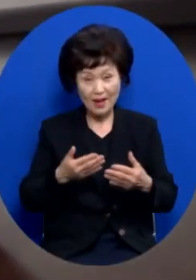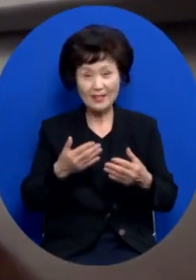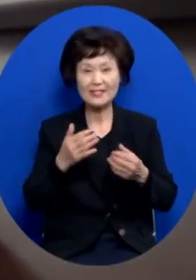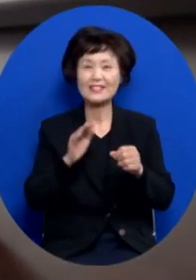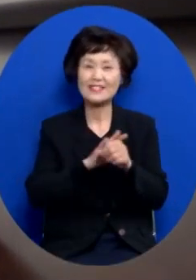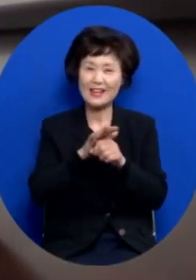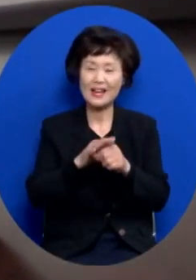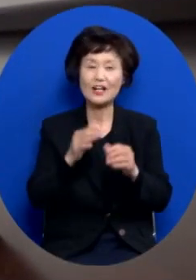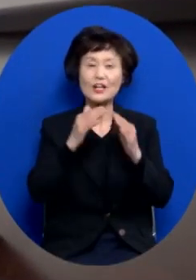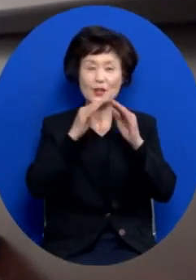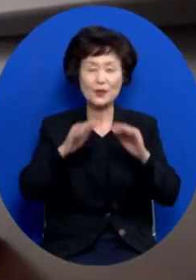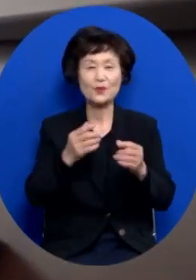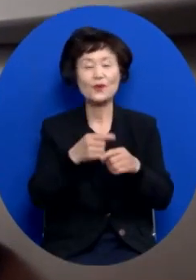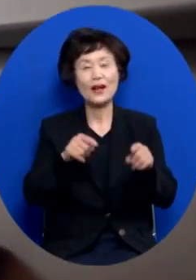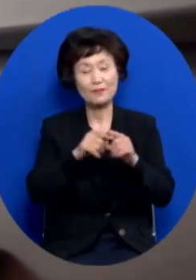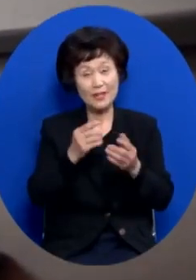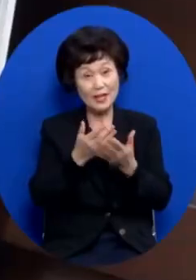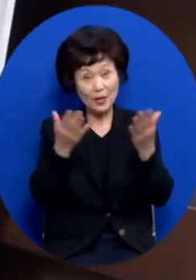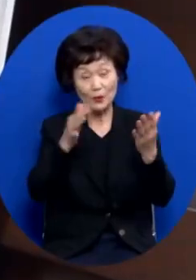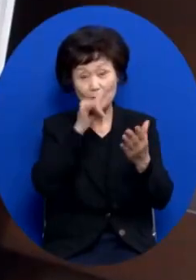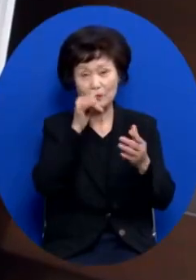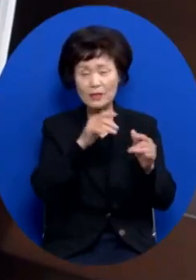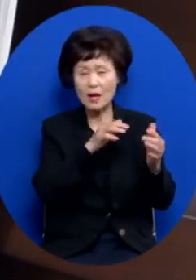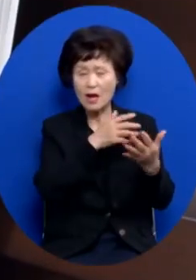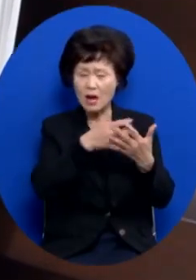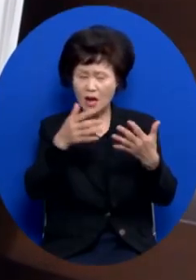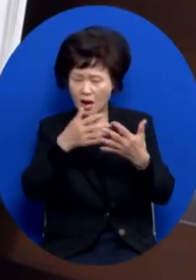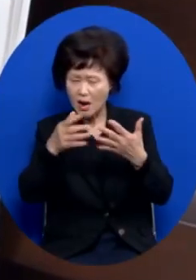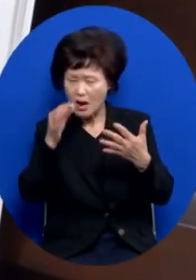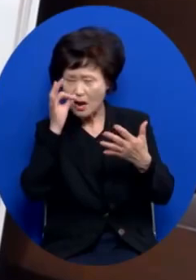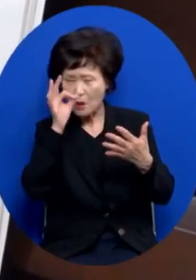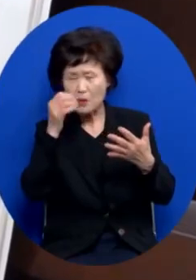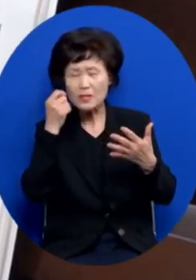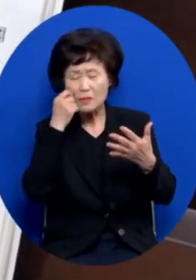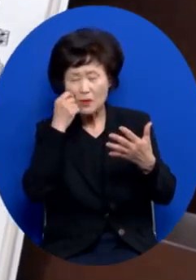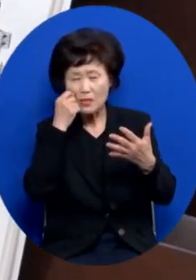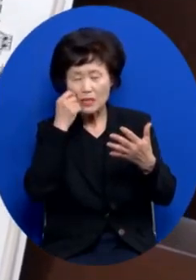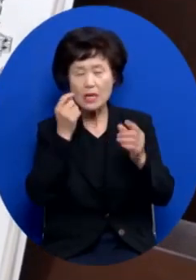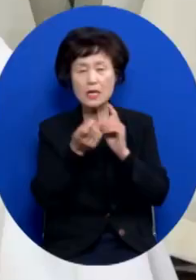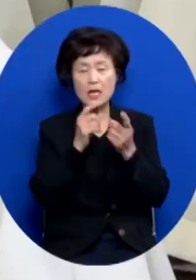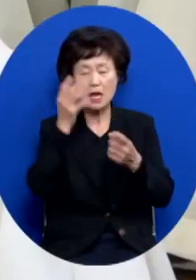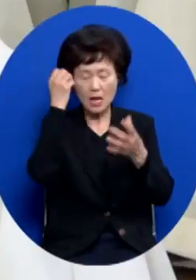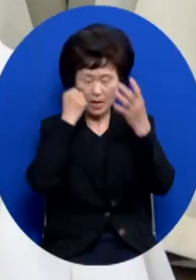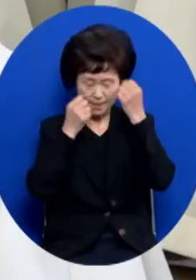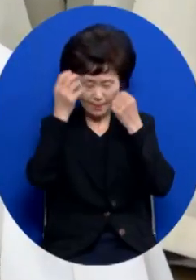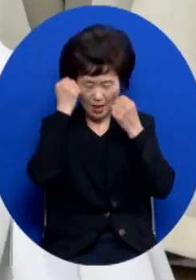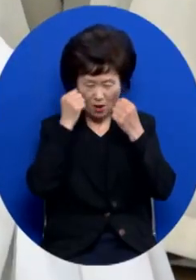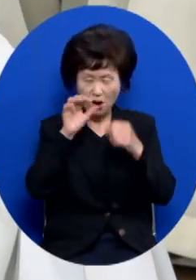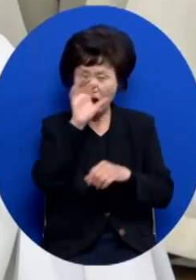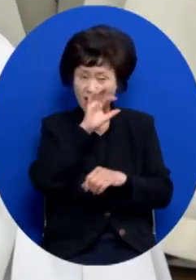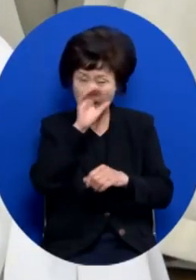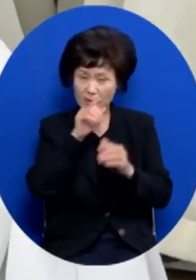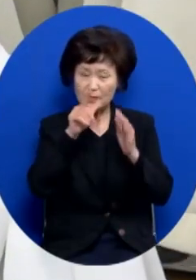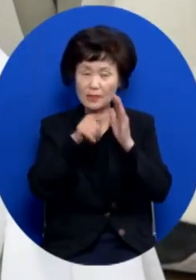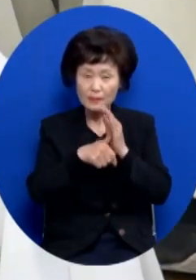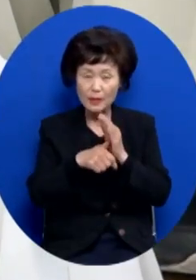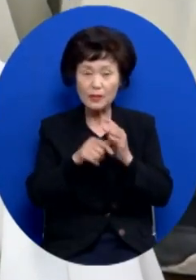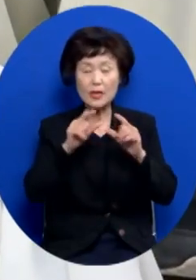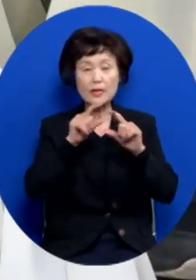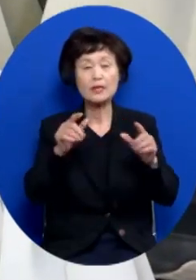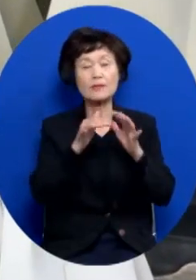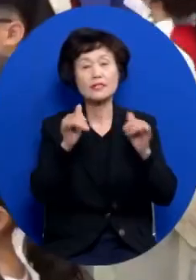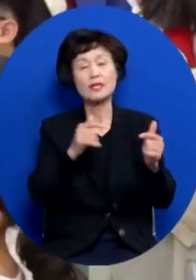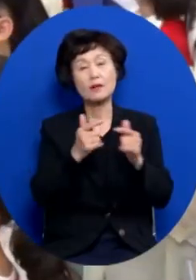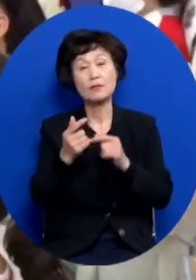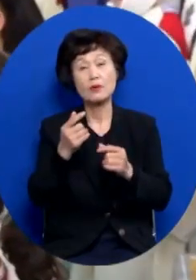합니다. 악보를 볼 수 없어 악장을 모두 외워야 하고 연습 시간도 일반인보다 몇 배로 드는